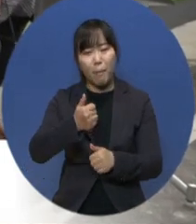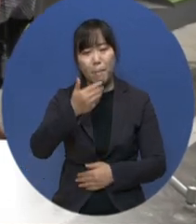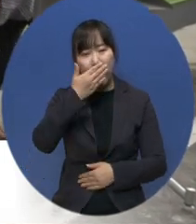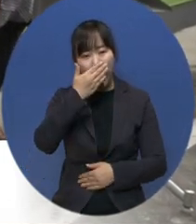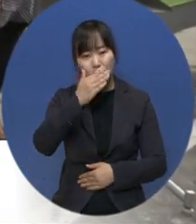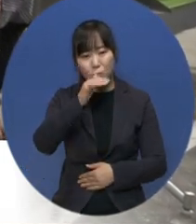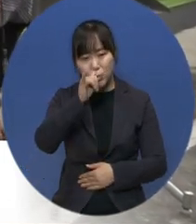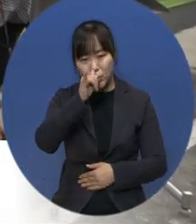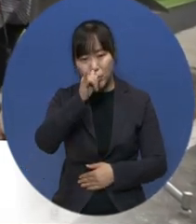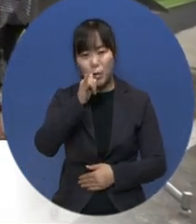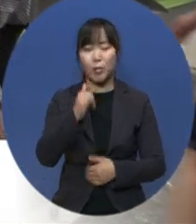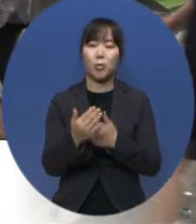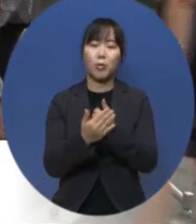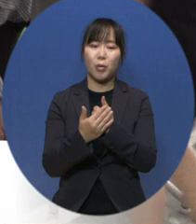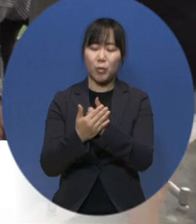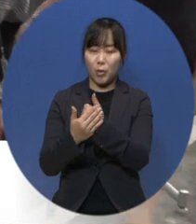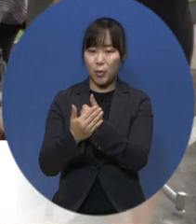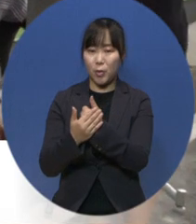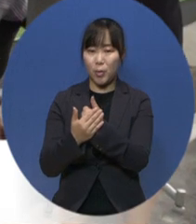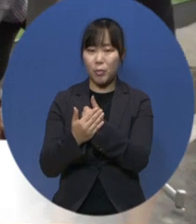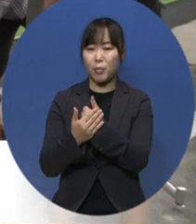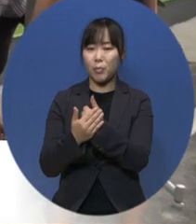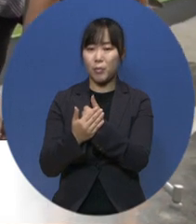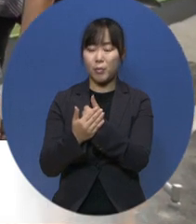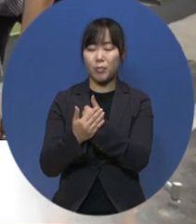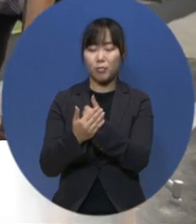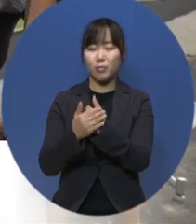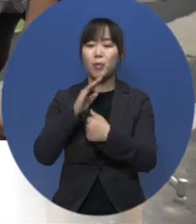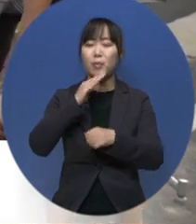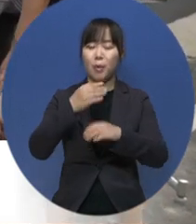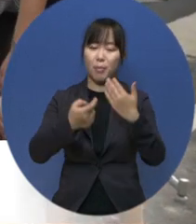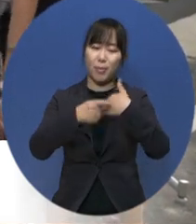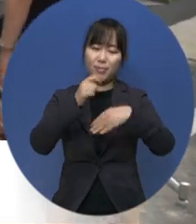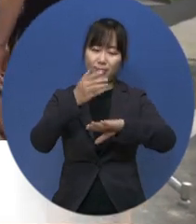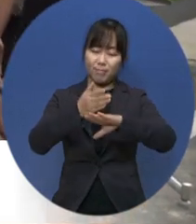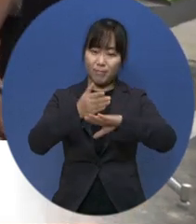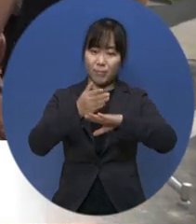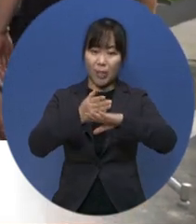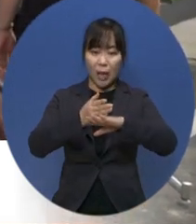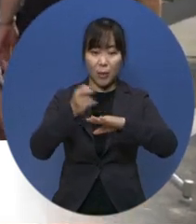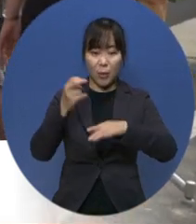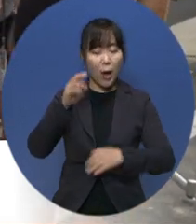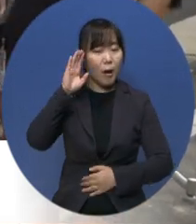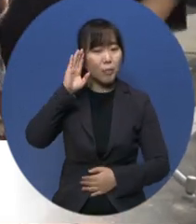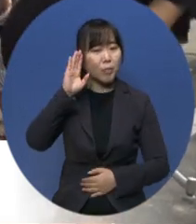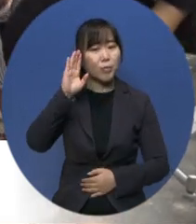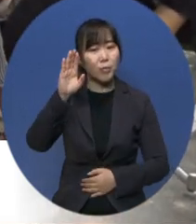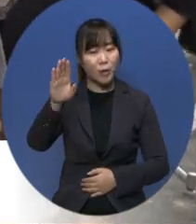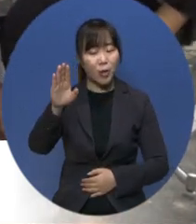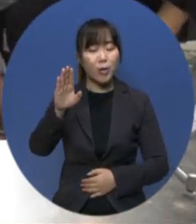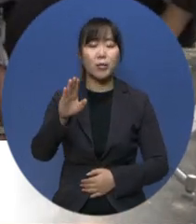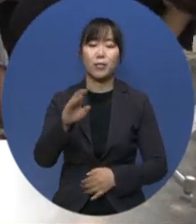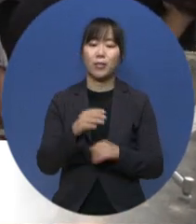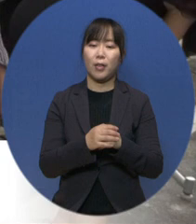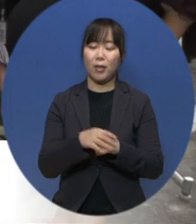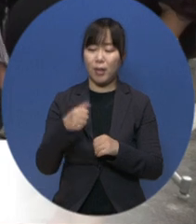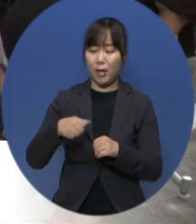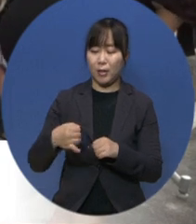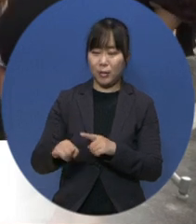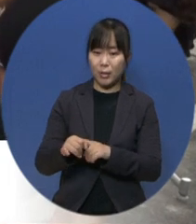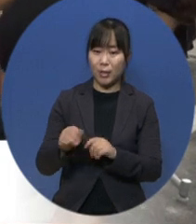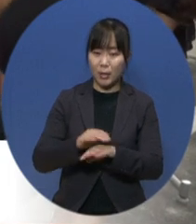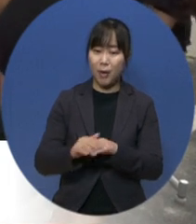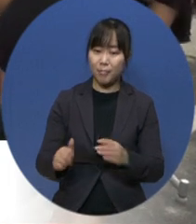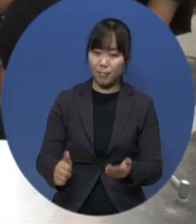좀 도와줘 좀 많이 쓰니까 마음이 너무 감사하고 앞으로는 잘 애들을 잘